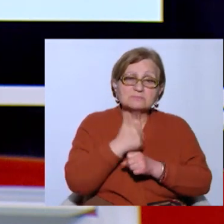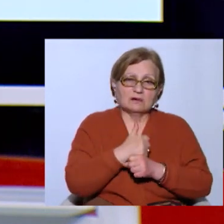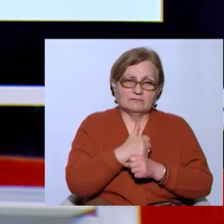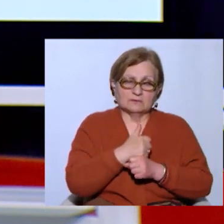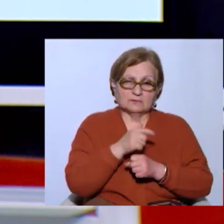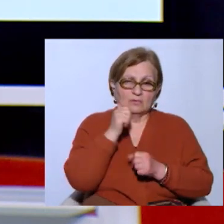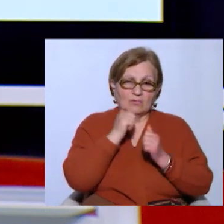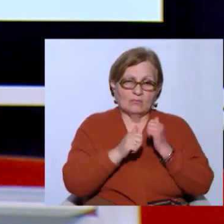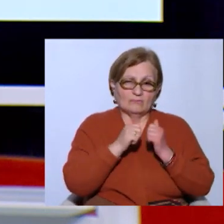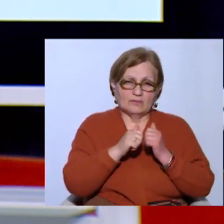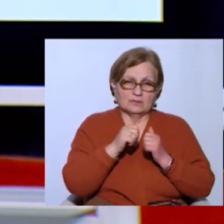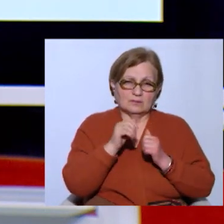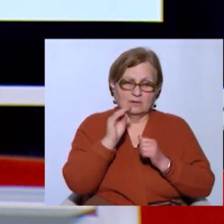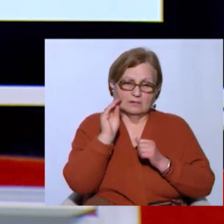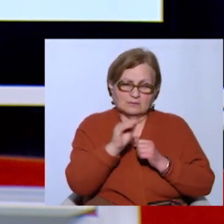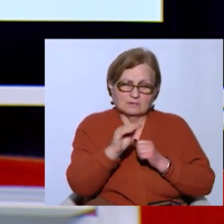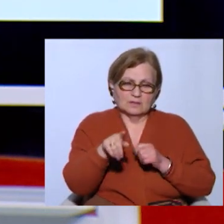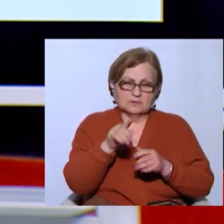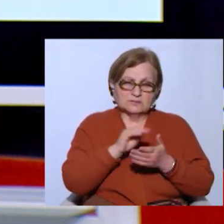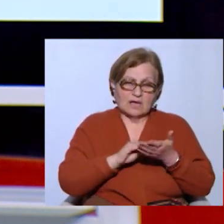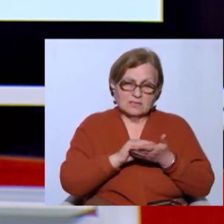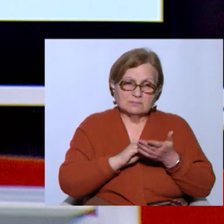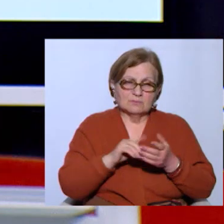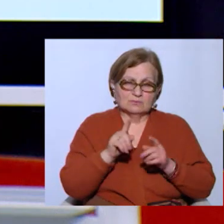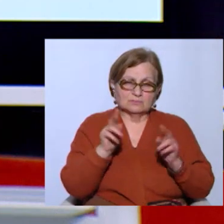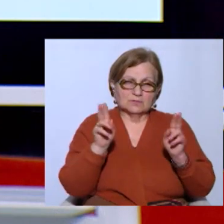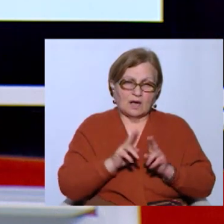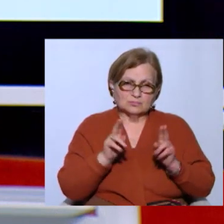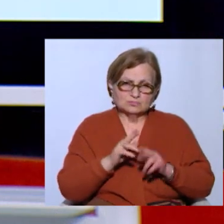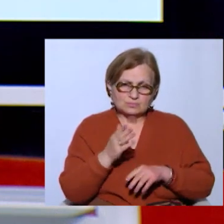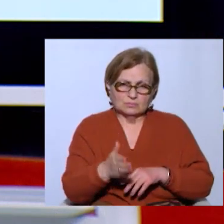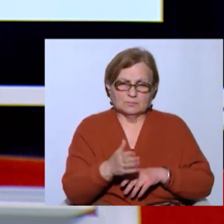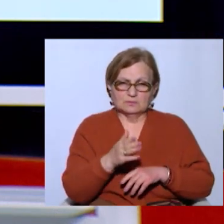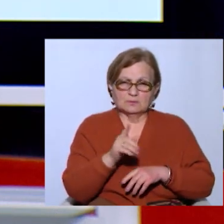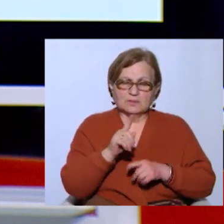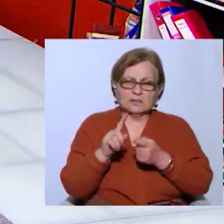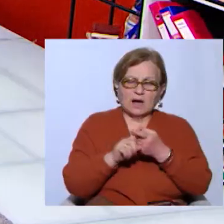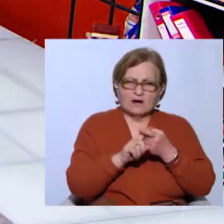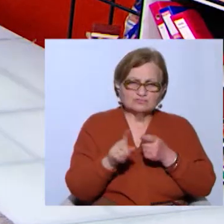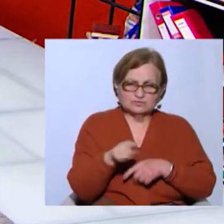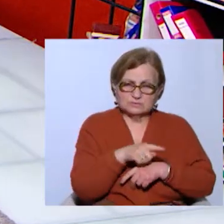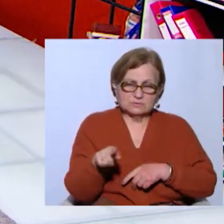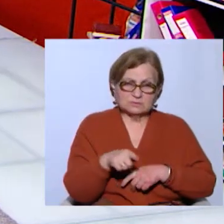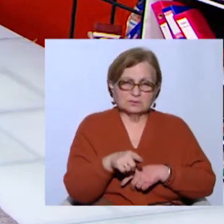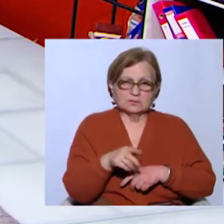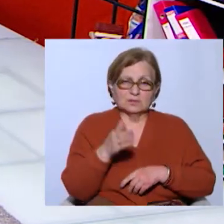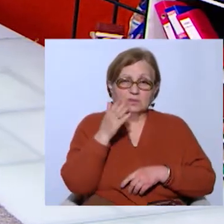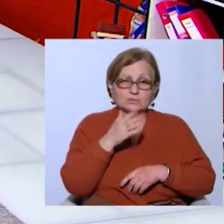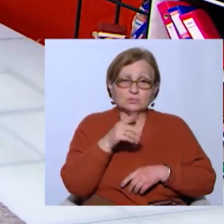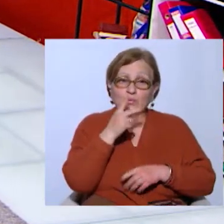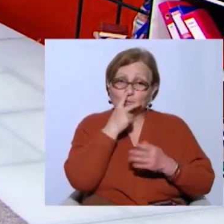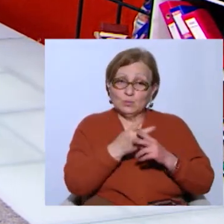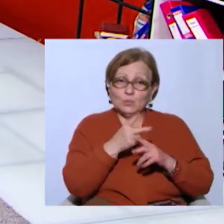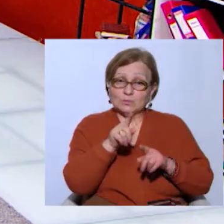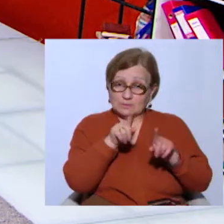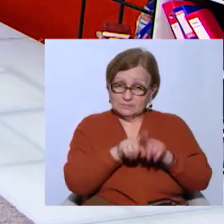ყოველი მაგალითის გაკეთების დროს უნდა გაიმეოროთ ეს კანონზომიერება. რა აღმოაჩინეთ, რა კავშირებია და თუ ესე შეხედავთ